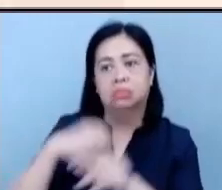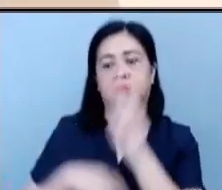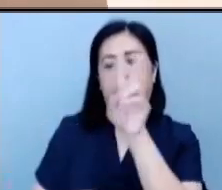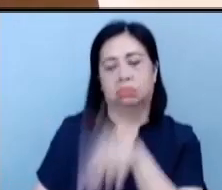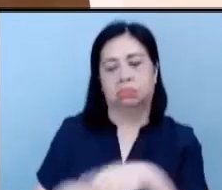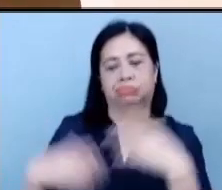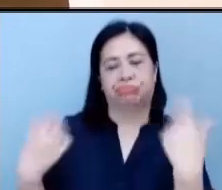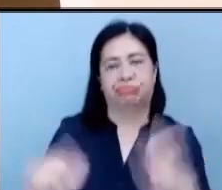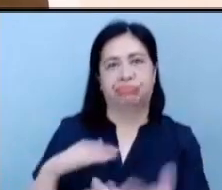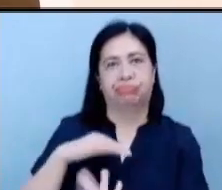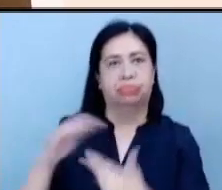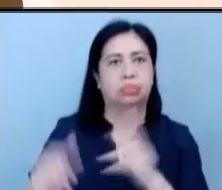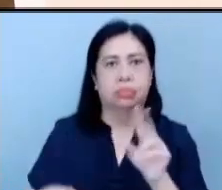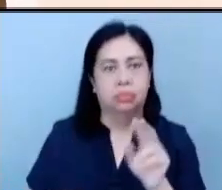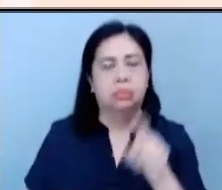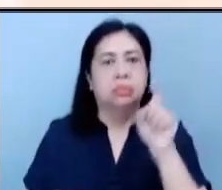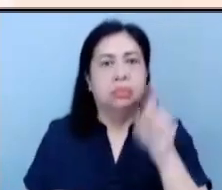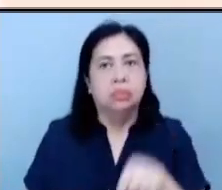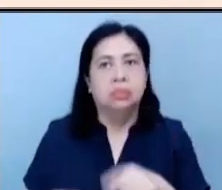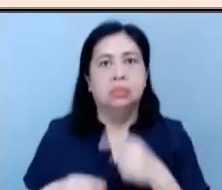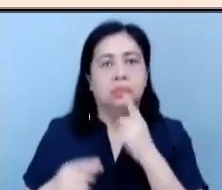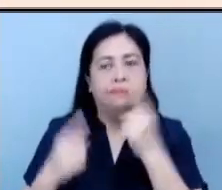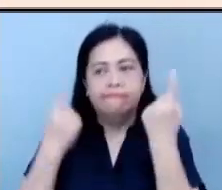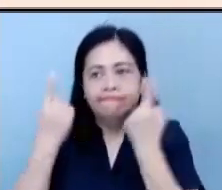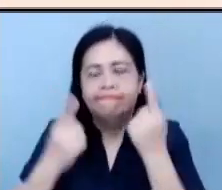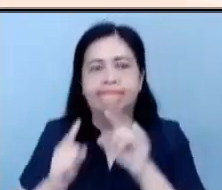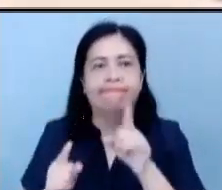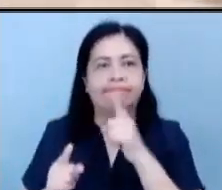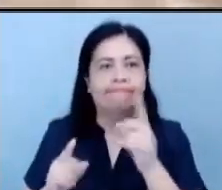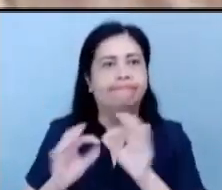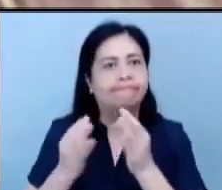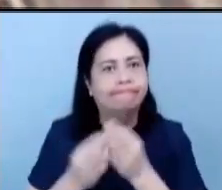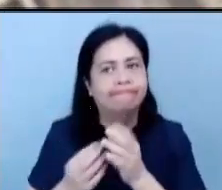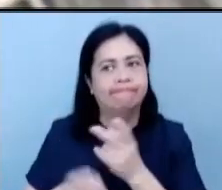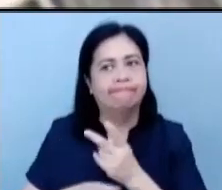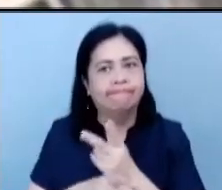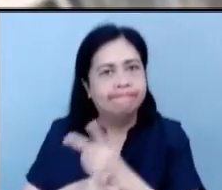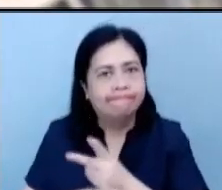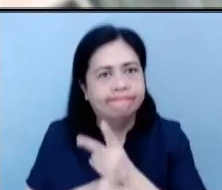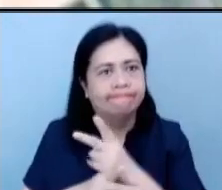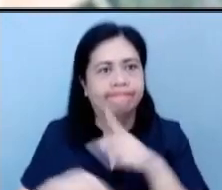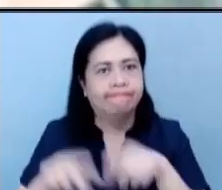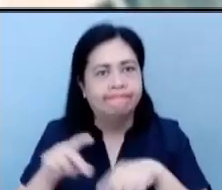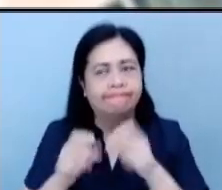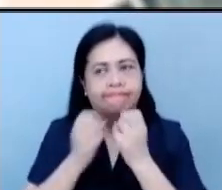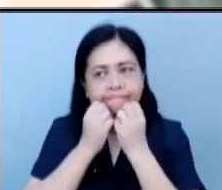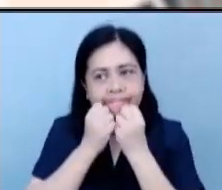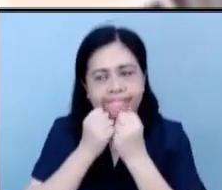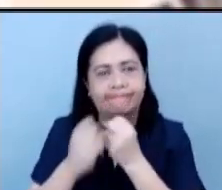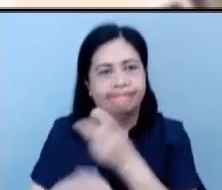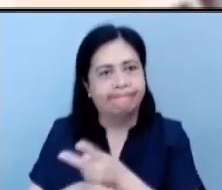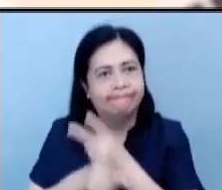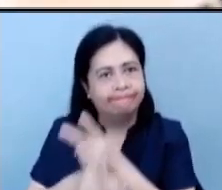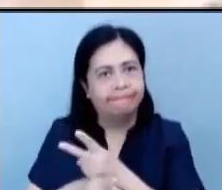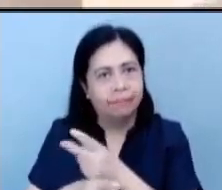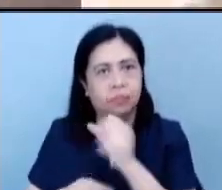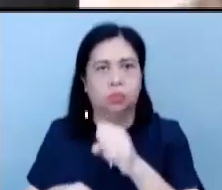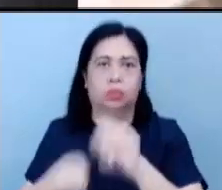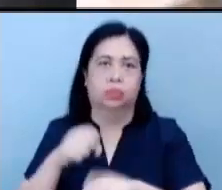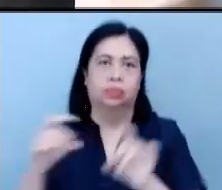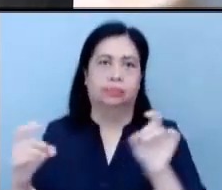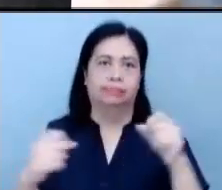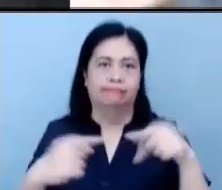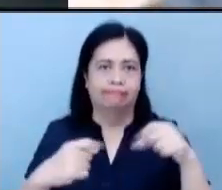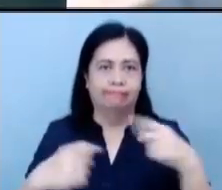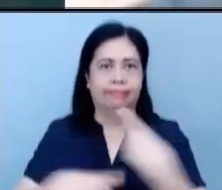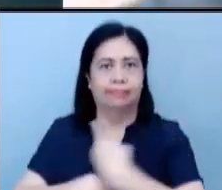mo. Dapat ituring mo rin silang friends. Para kahit papano, ganun din yung i-feedback nila sa'yo.